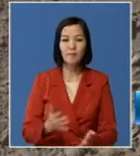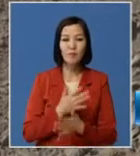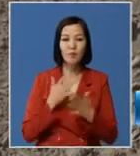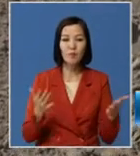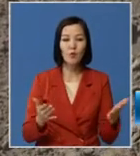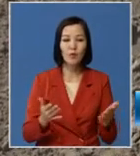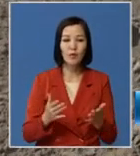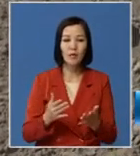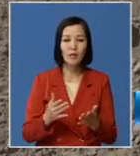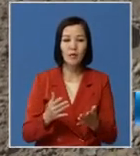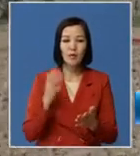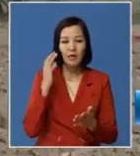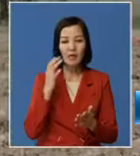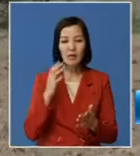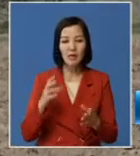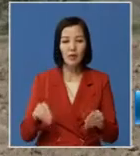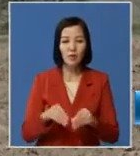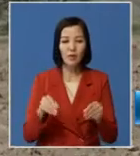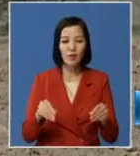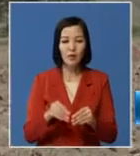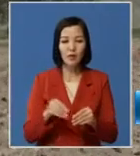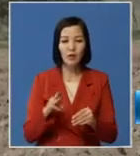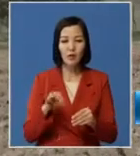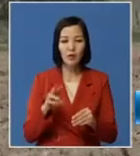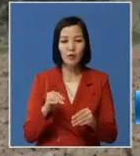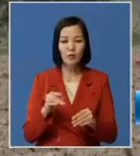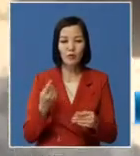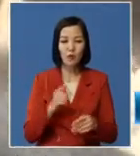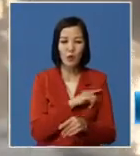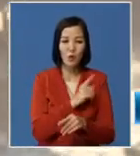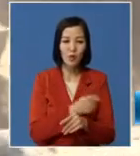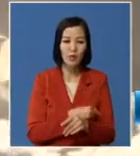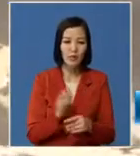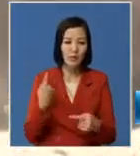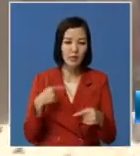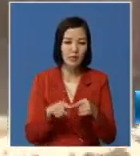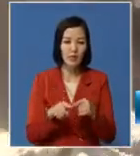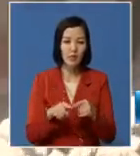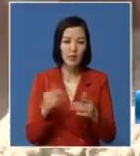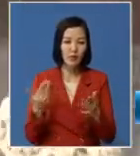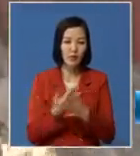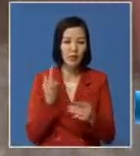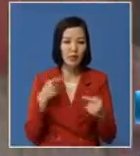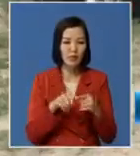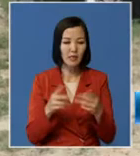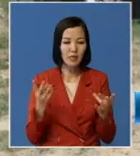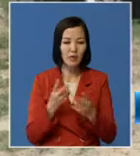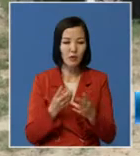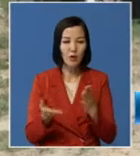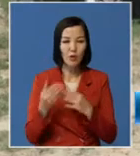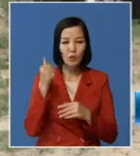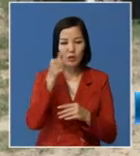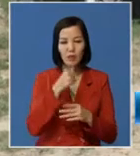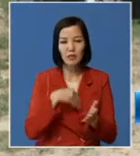кепілі қара топырақ пен сапалы тұқым ғана емес, қуатты техника мен заманауи технология. Сәйкесінше өткен жылы сатып алынған